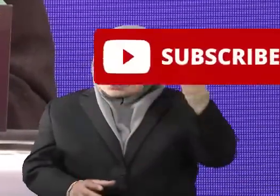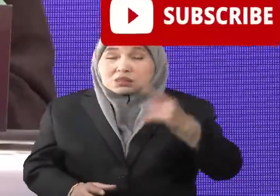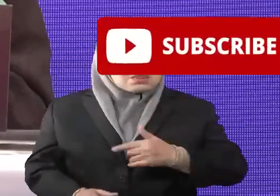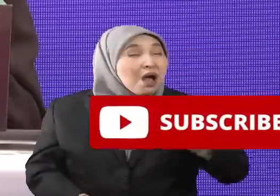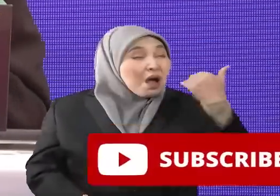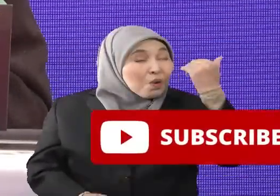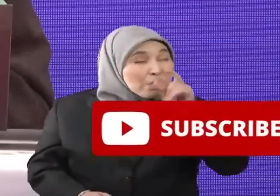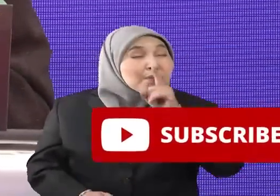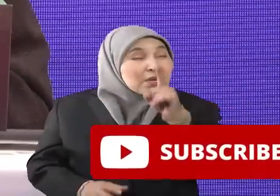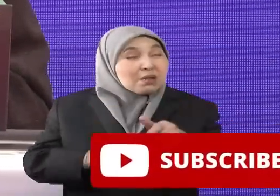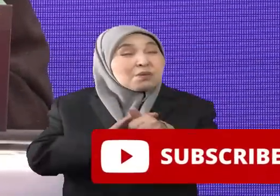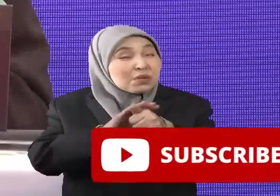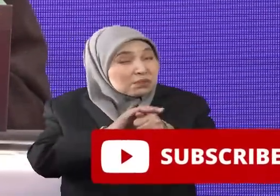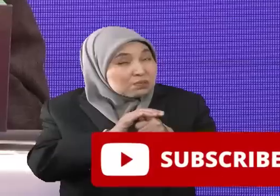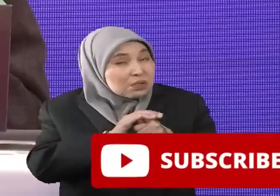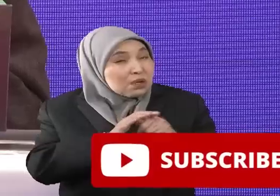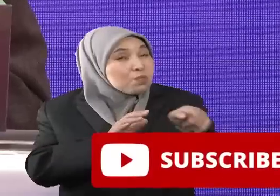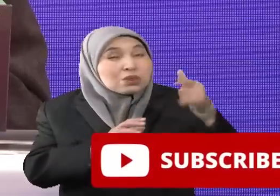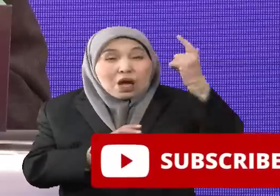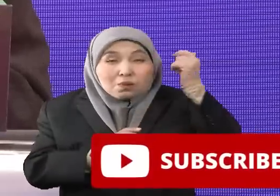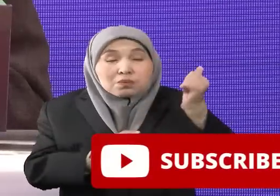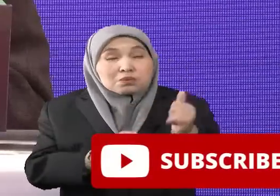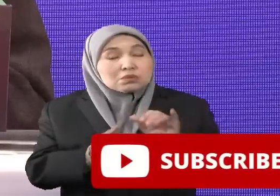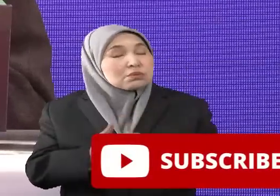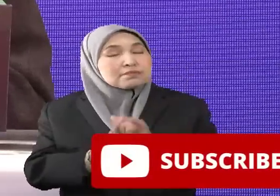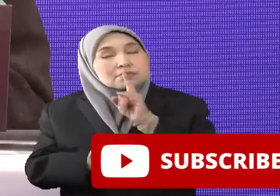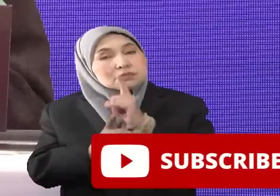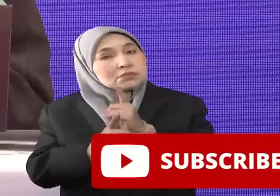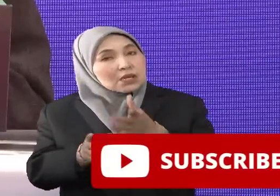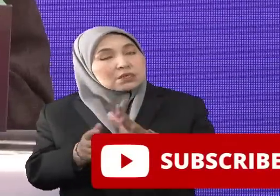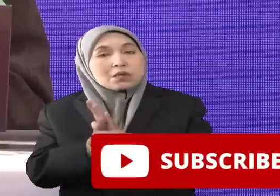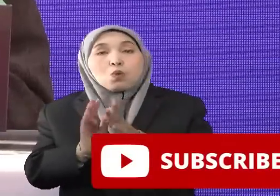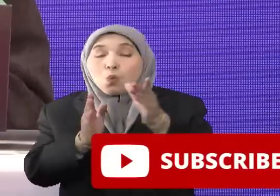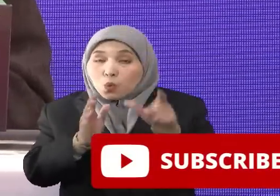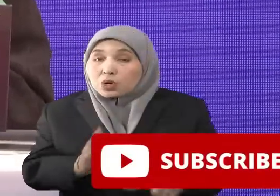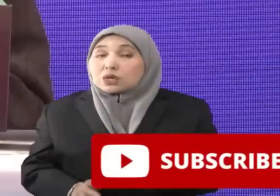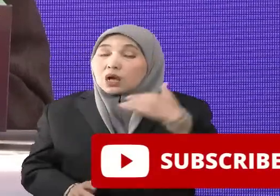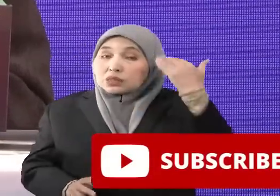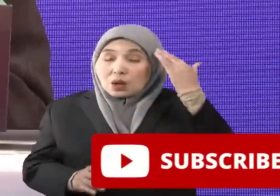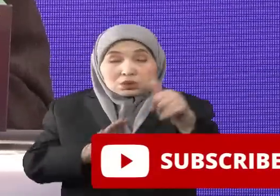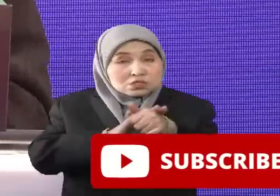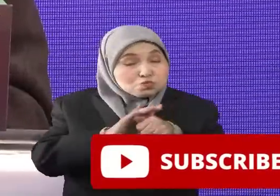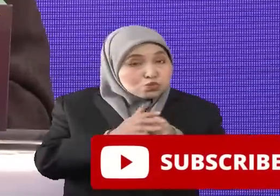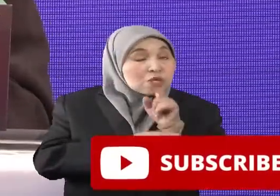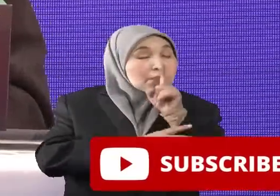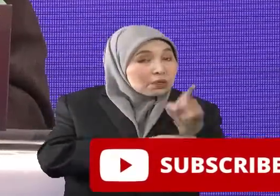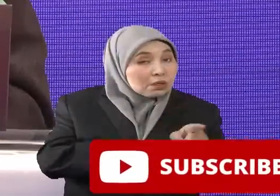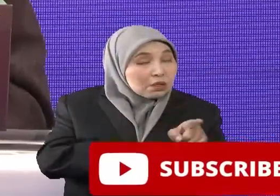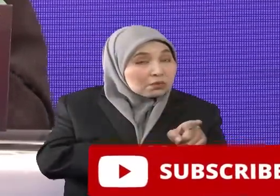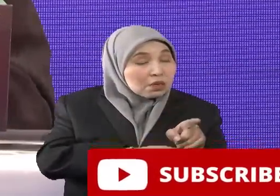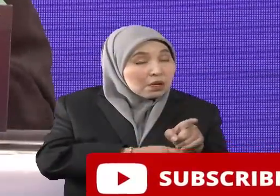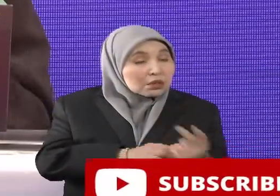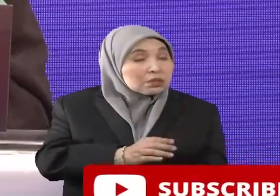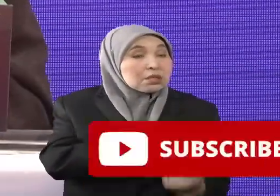kamu menyembunyikan kebenaran sedangkan kamu tahu itulah yang benar jadi orang yang tahu tapi kebenaran nak timbul ke